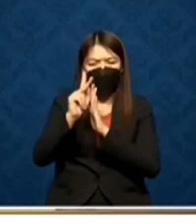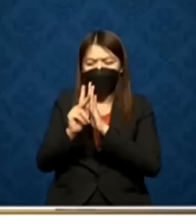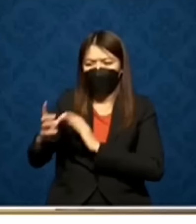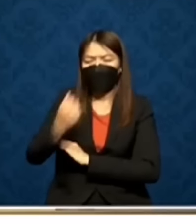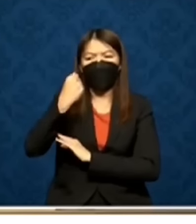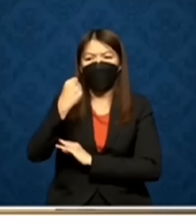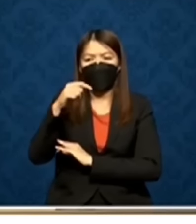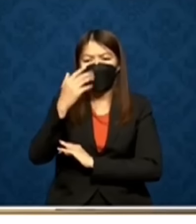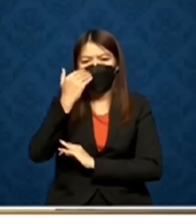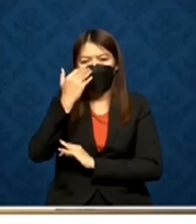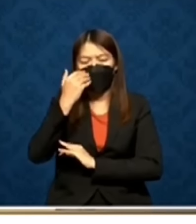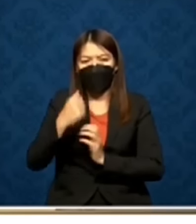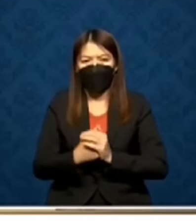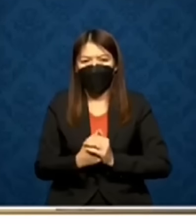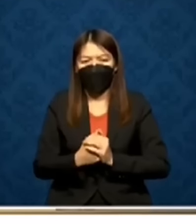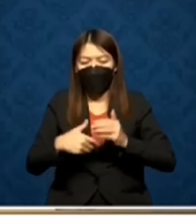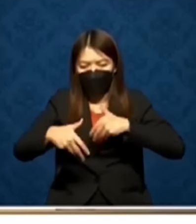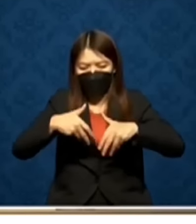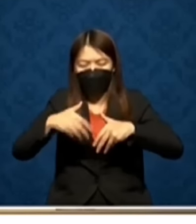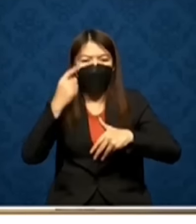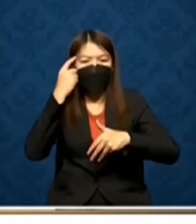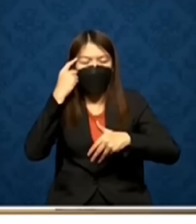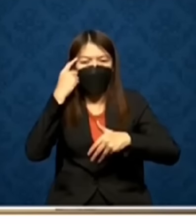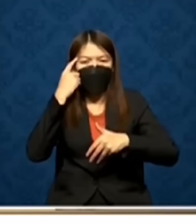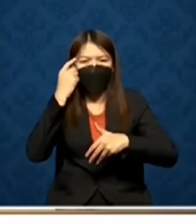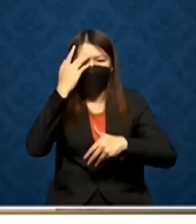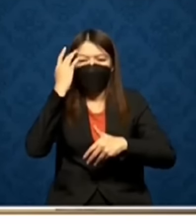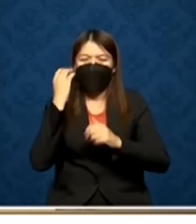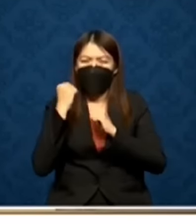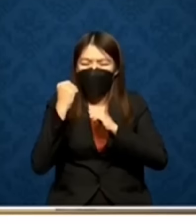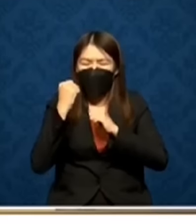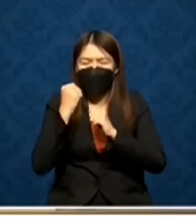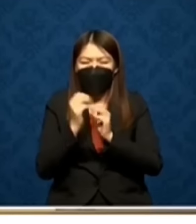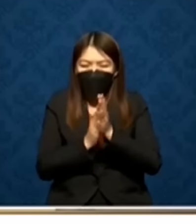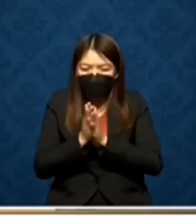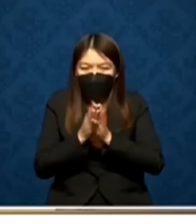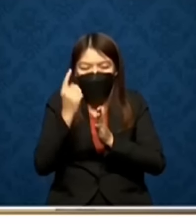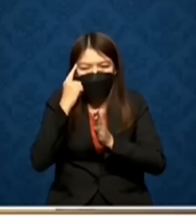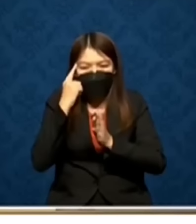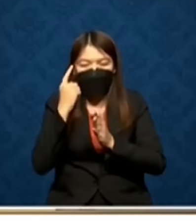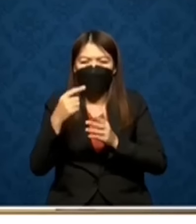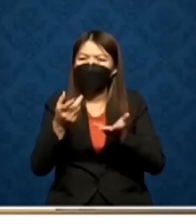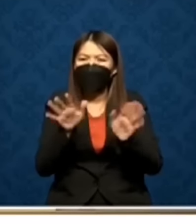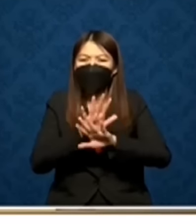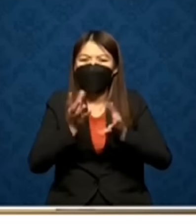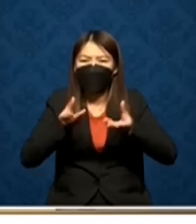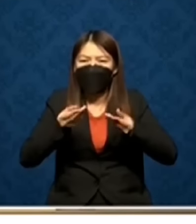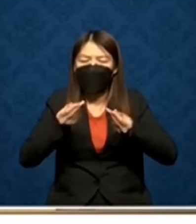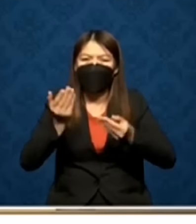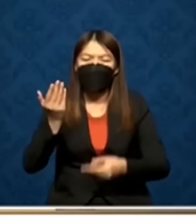นจากที่เป็นผู้แสดงสิทธิ์จะเห็นแสงสว่างเหมือนปลายอุโมงค์เหมือนที่ดินของ